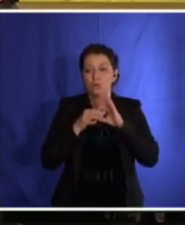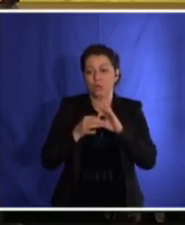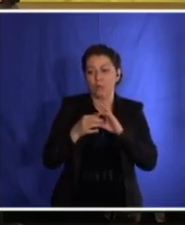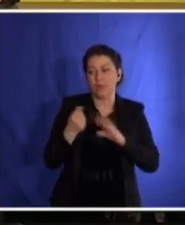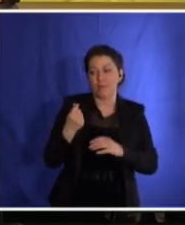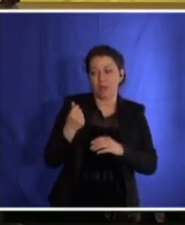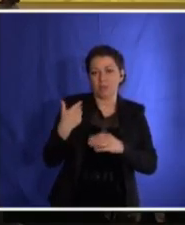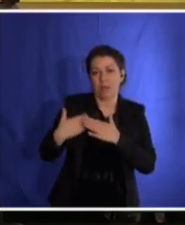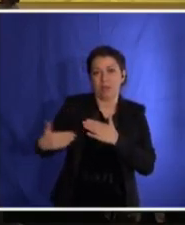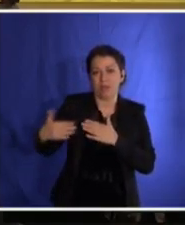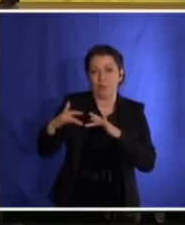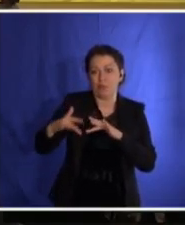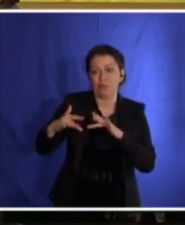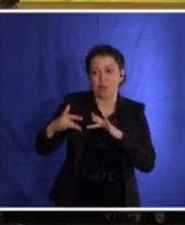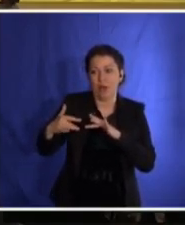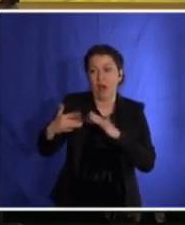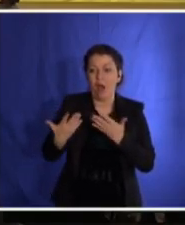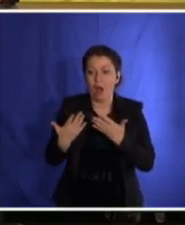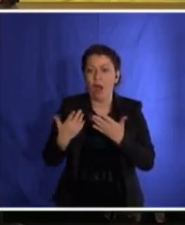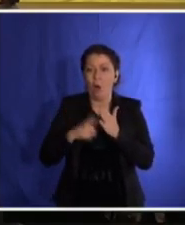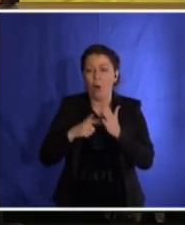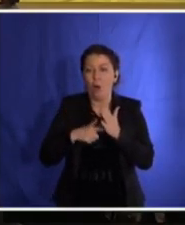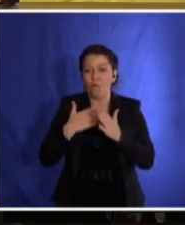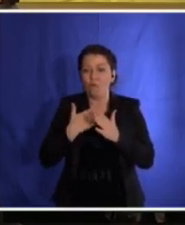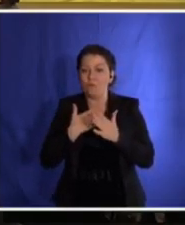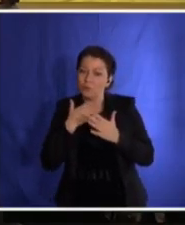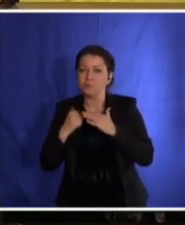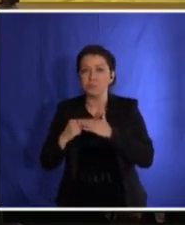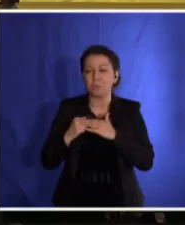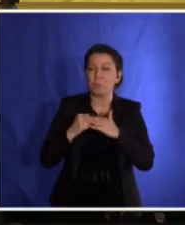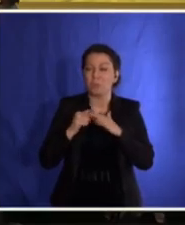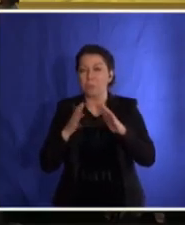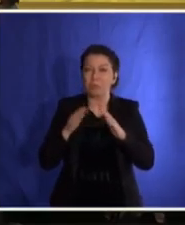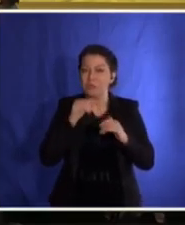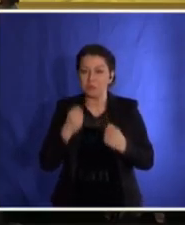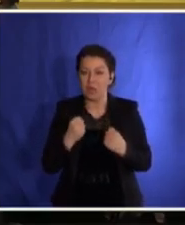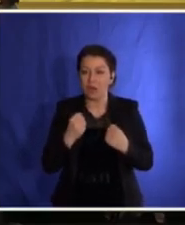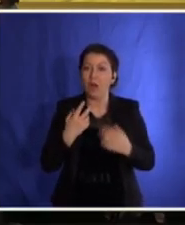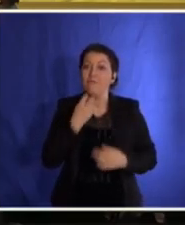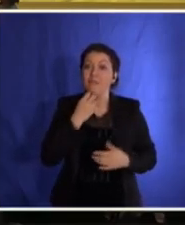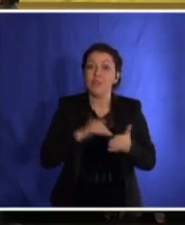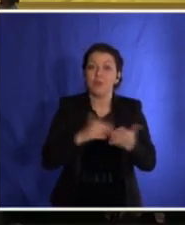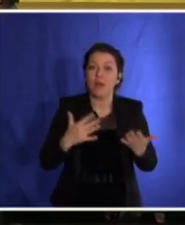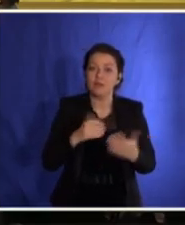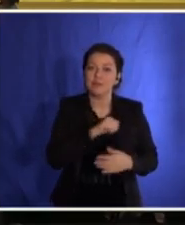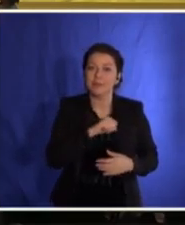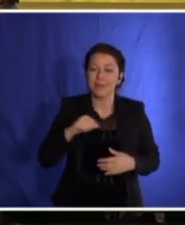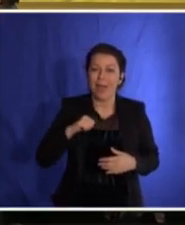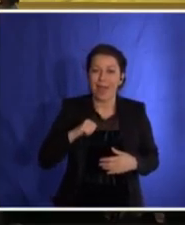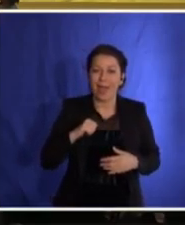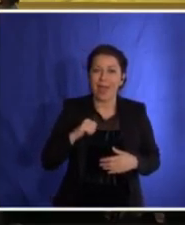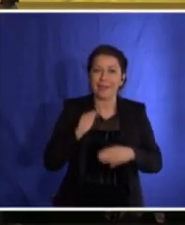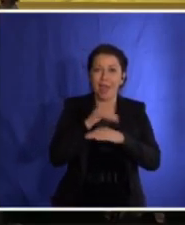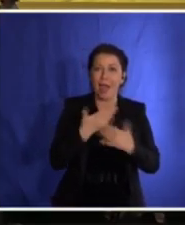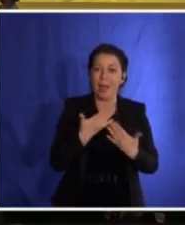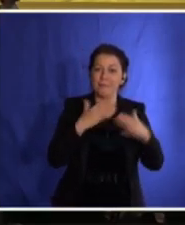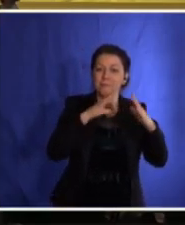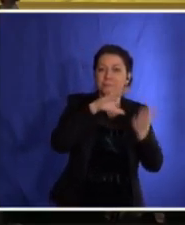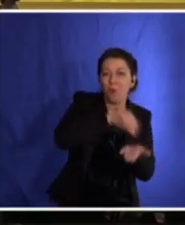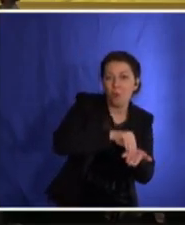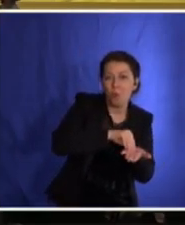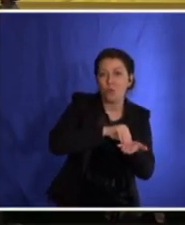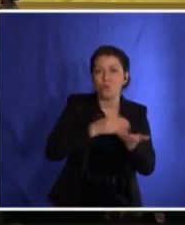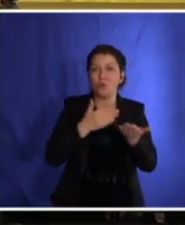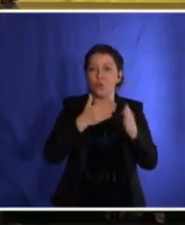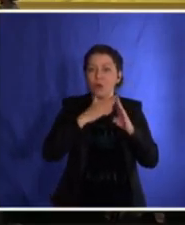Hintergrund, der oft nicht so gut bestärkt ist. Und man will das Eigenheim, eine Wohnung, ein Reihenhaus oder sogar ein